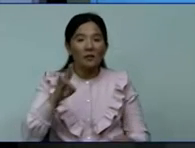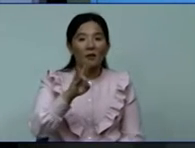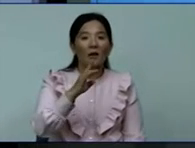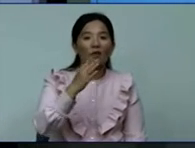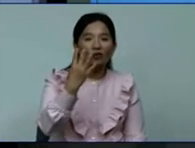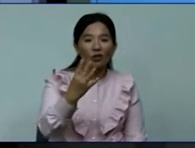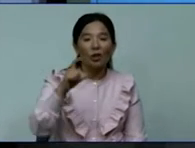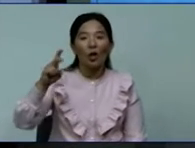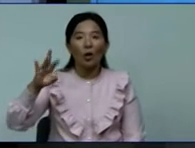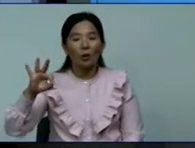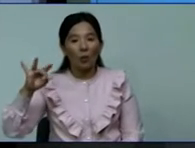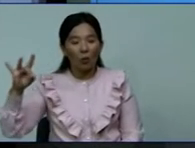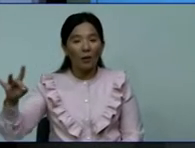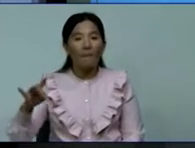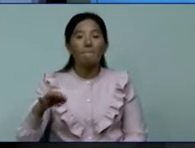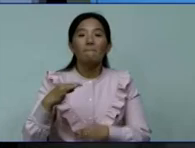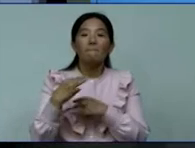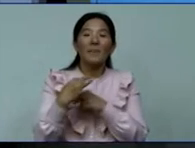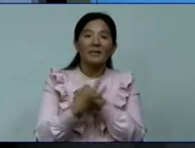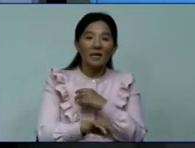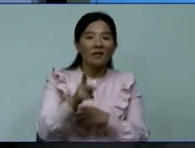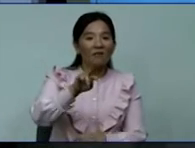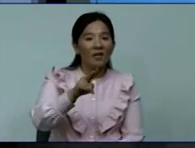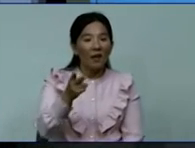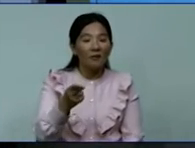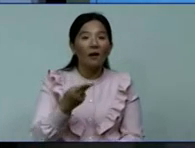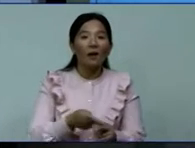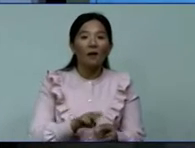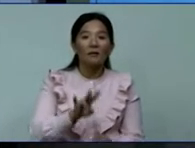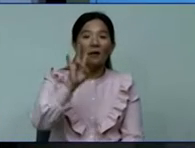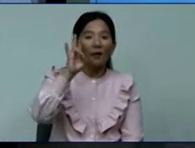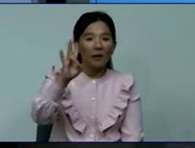NH4-хлор. Итак, последний вариант, когда у нас